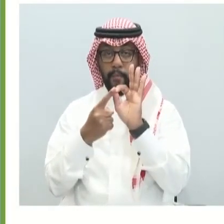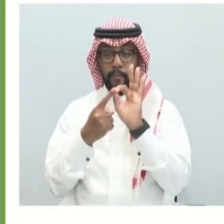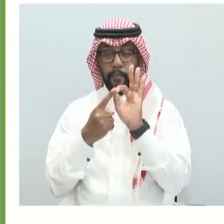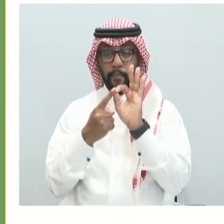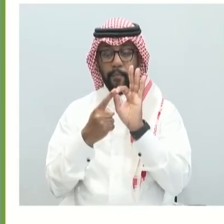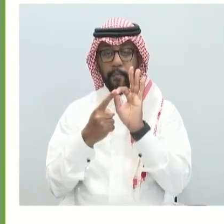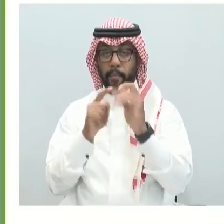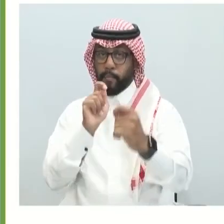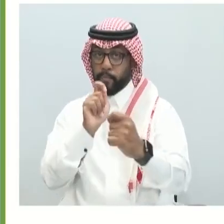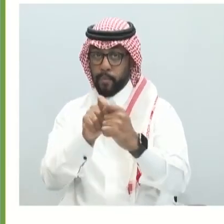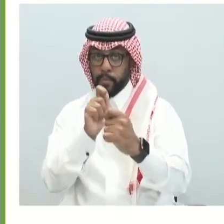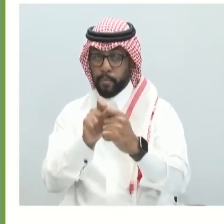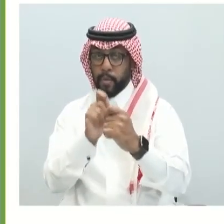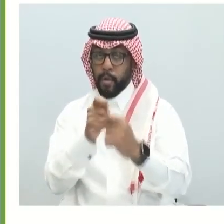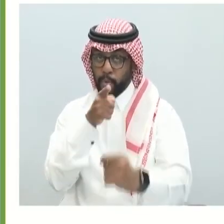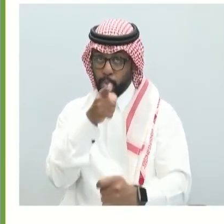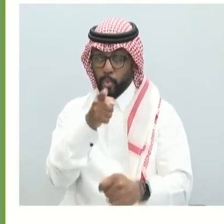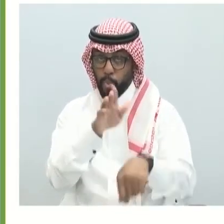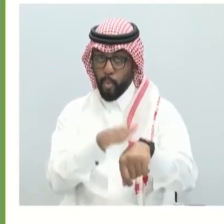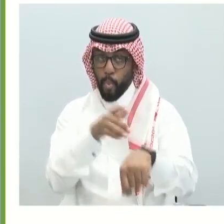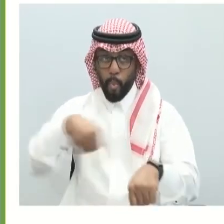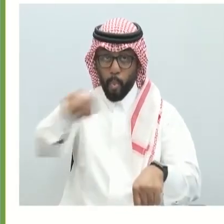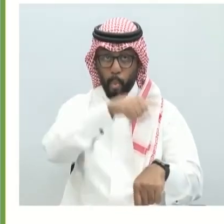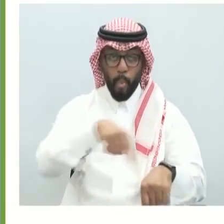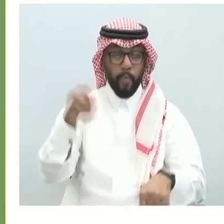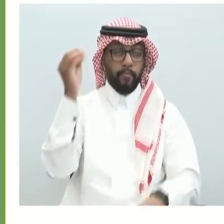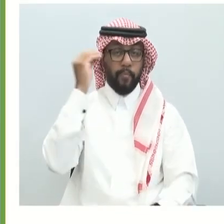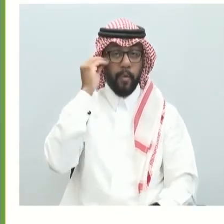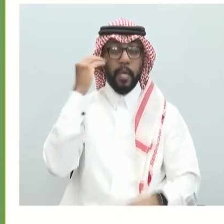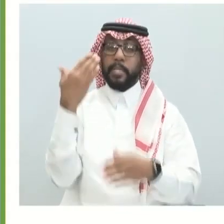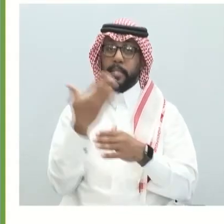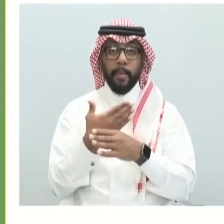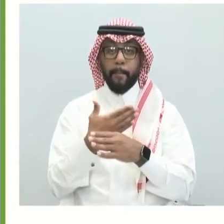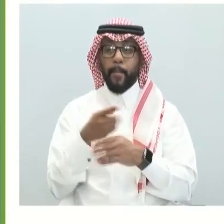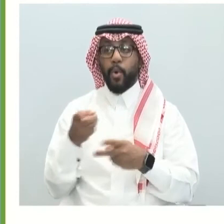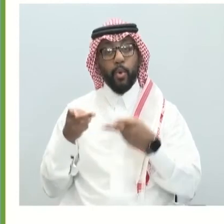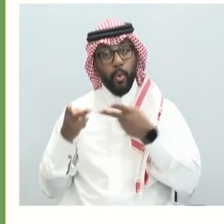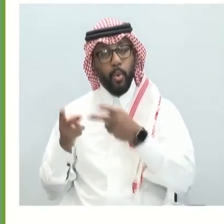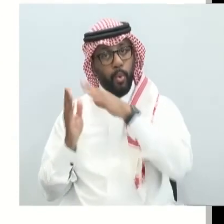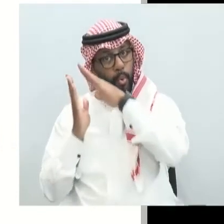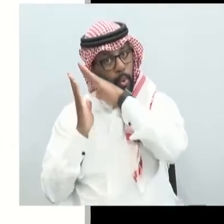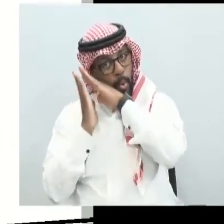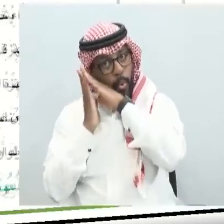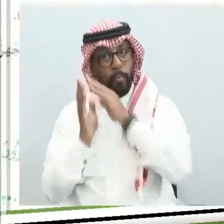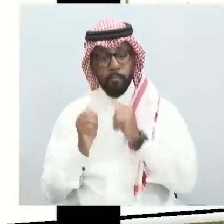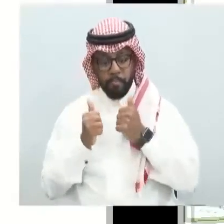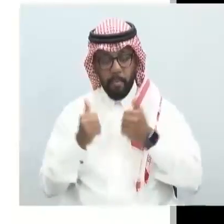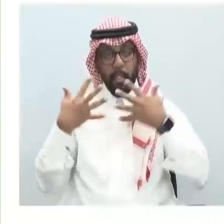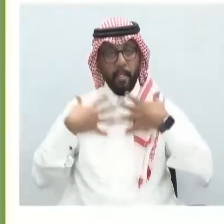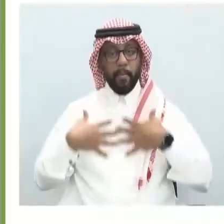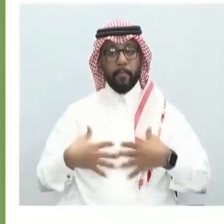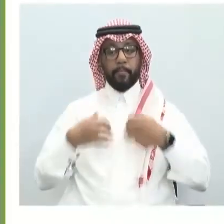النصائح او بعض النصائح لتعزيز النوم الجيد اذا